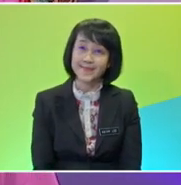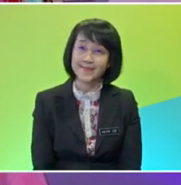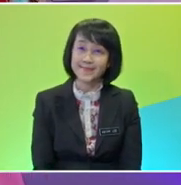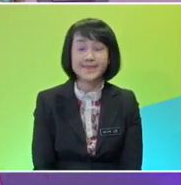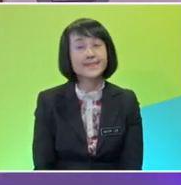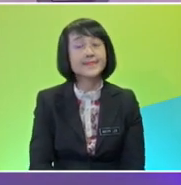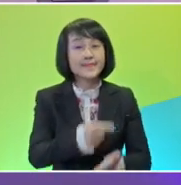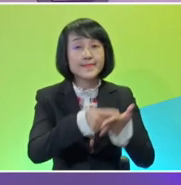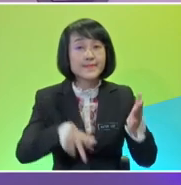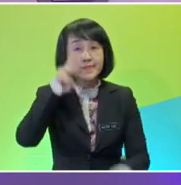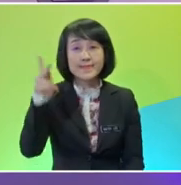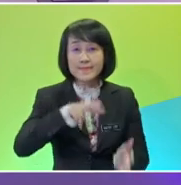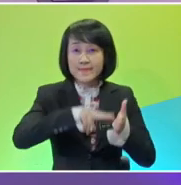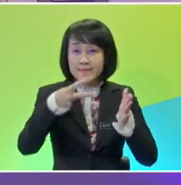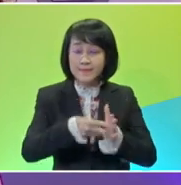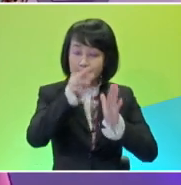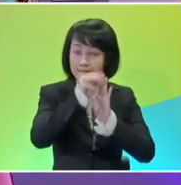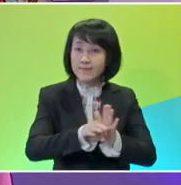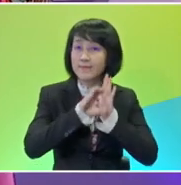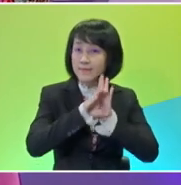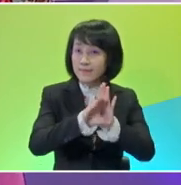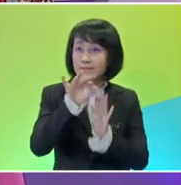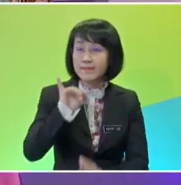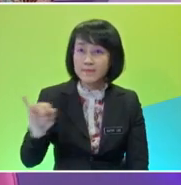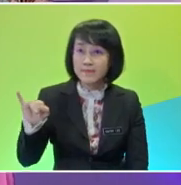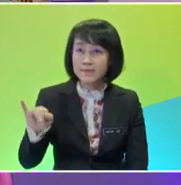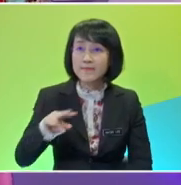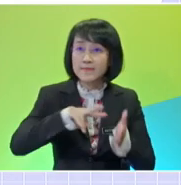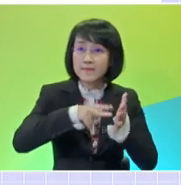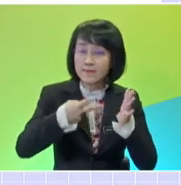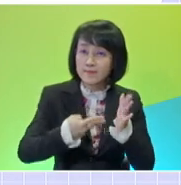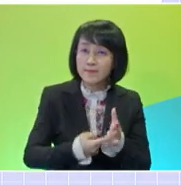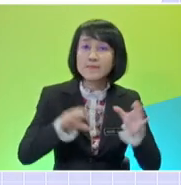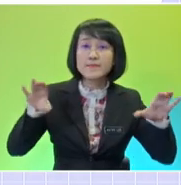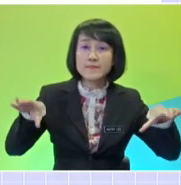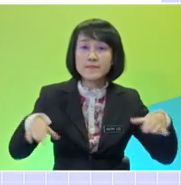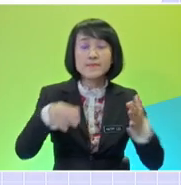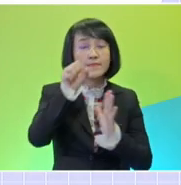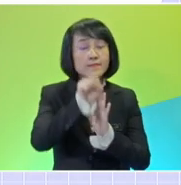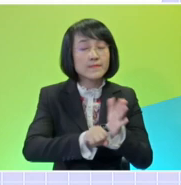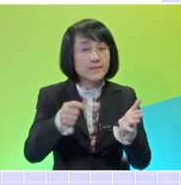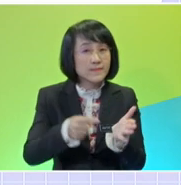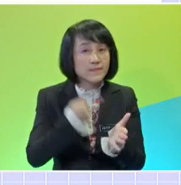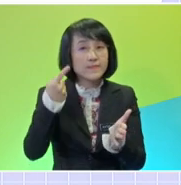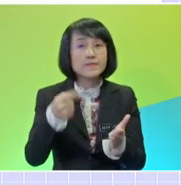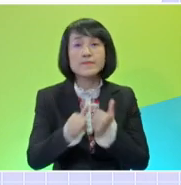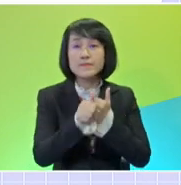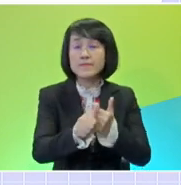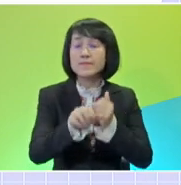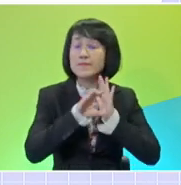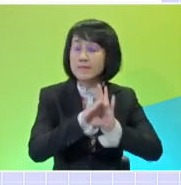Apakah maksud mencontohi mencontohi bermaksud membuat sesuatu dengan mengikut contoh